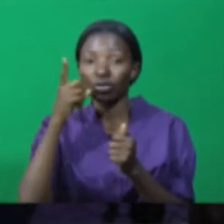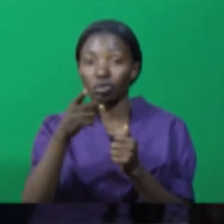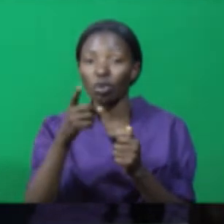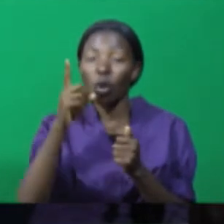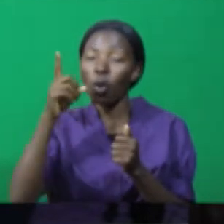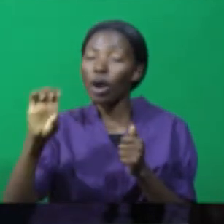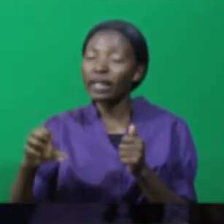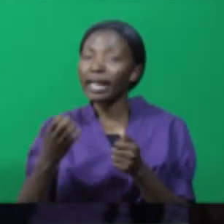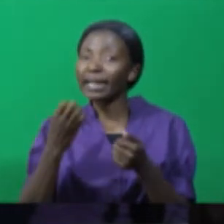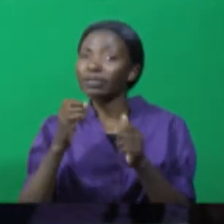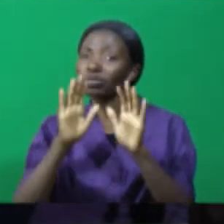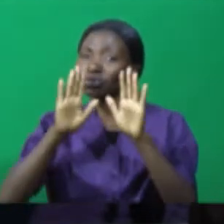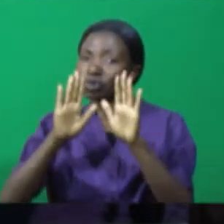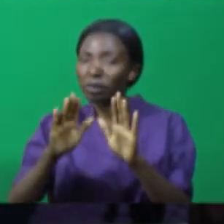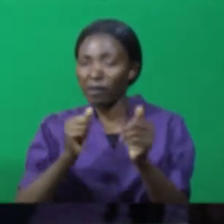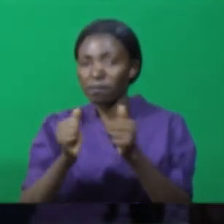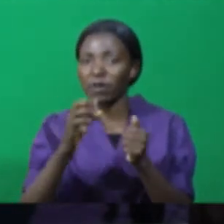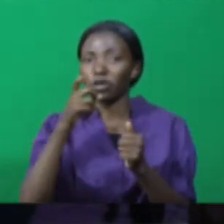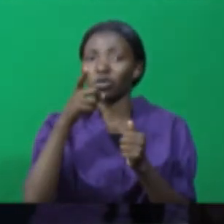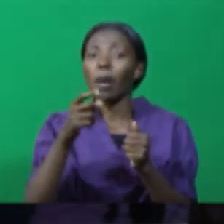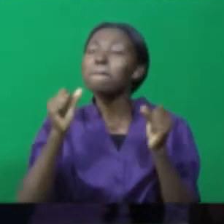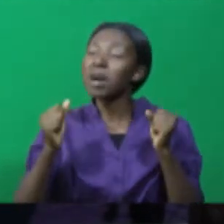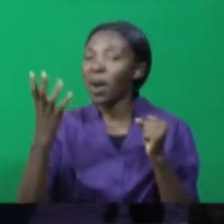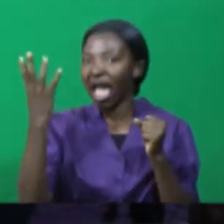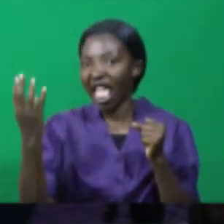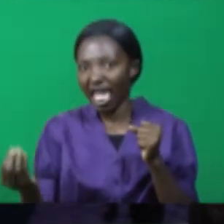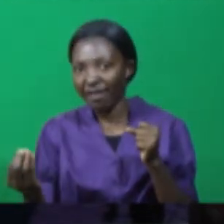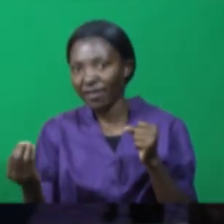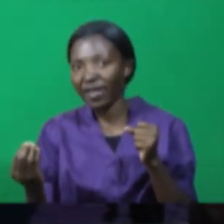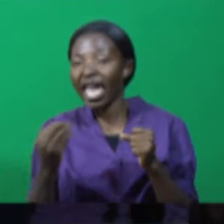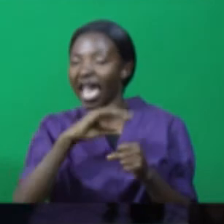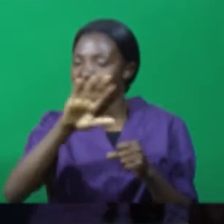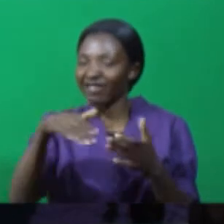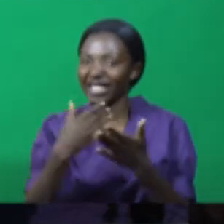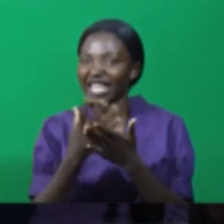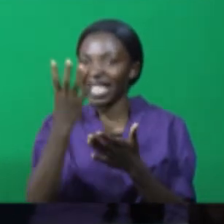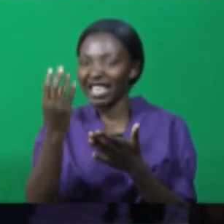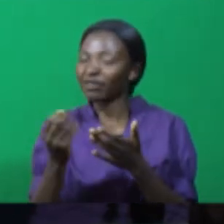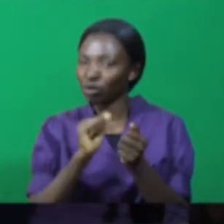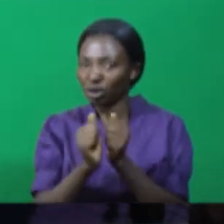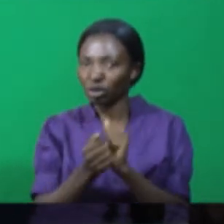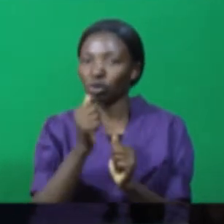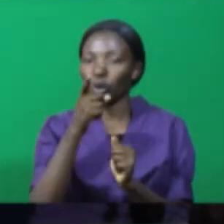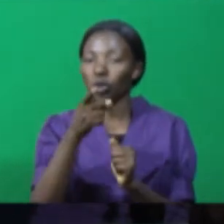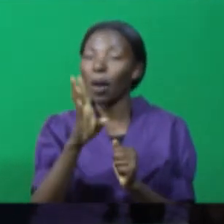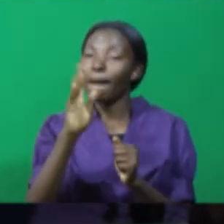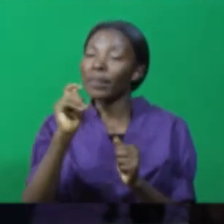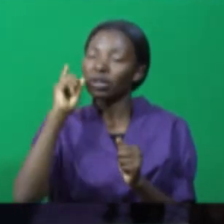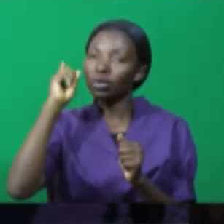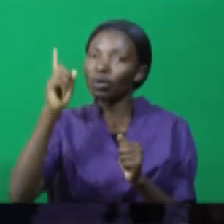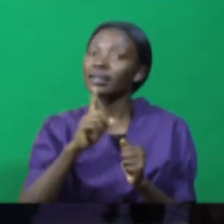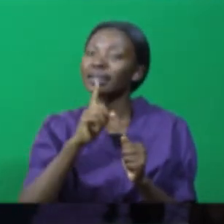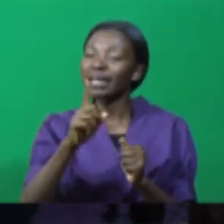vasiyane newe. Alright. Simba vanaro. Zvese vane potential. Zvekukuvadzisa vanazvo. But Mwari anongodzora. Anongoti